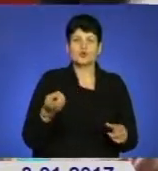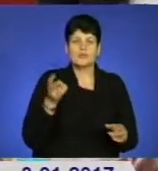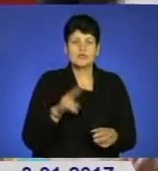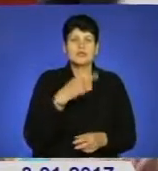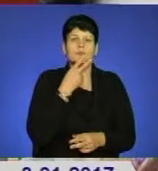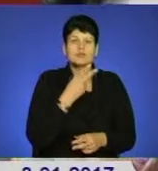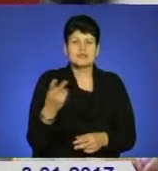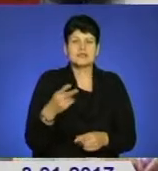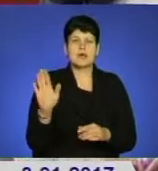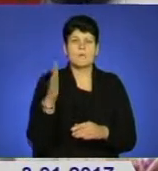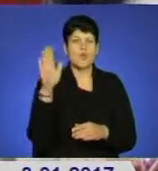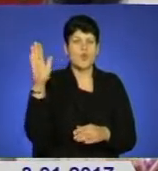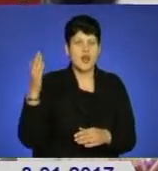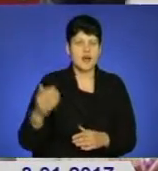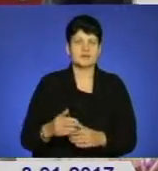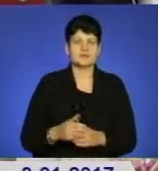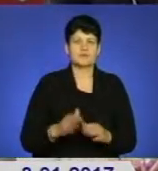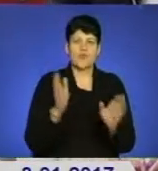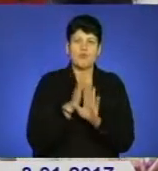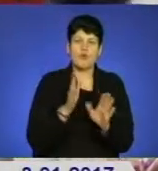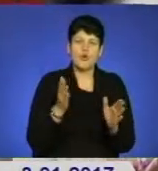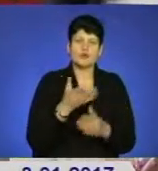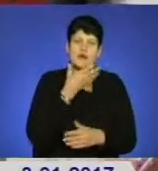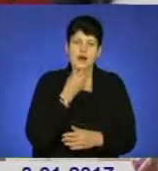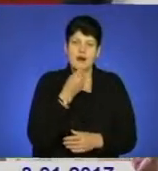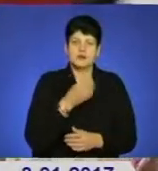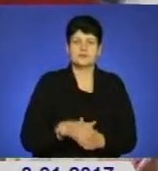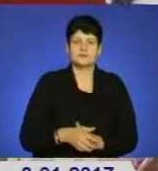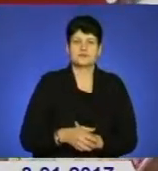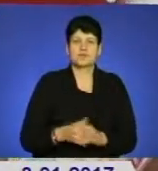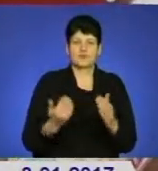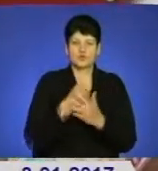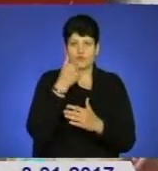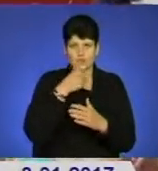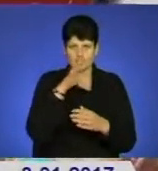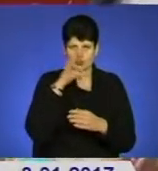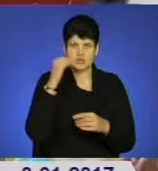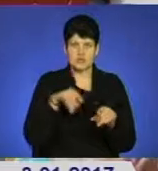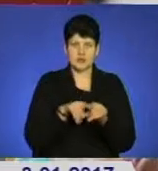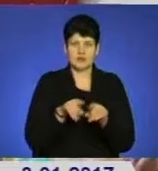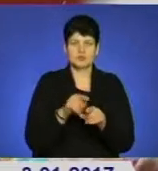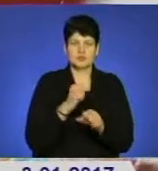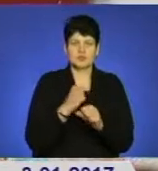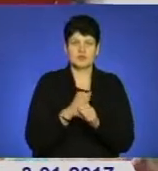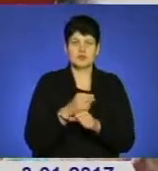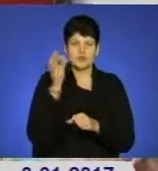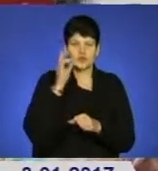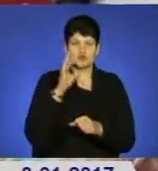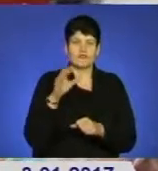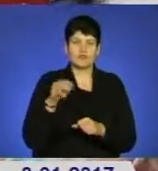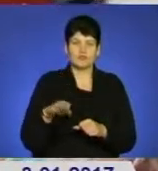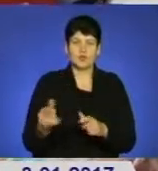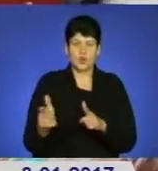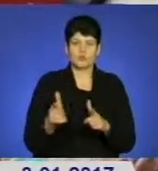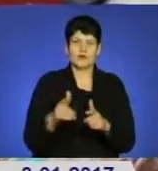подивитися, погуляти. От, погода гарна. А в новорічну ніч ви також солодковато готували? Так, так, так, звісно, готували.